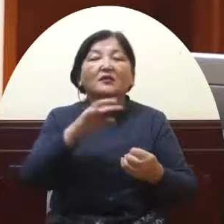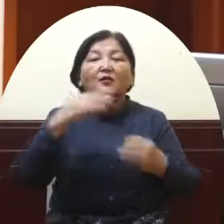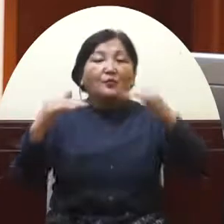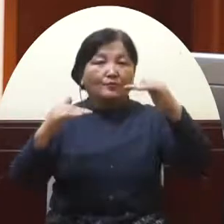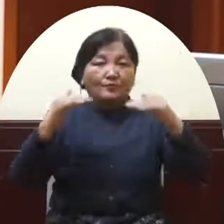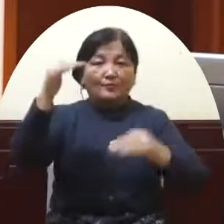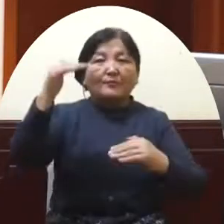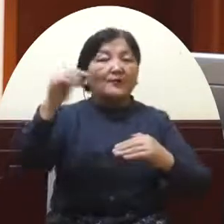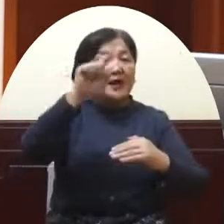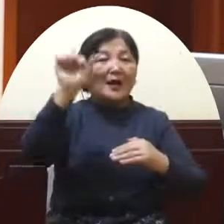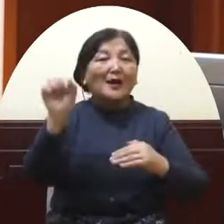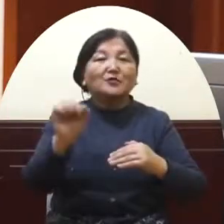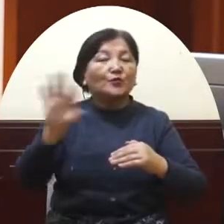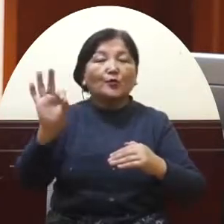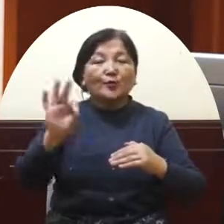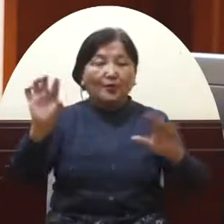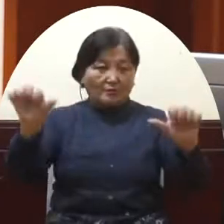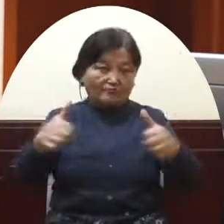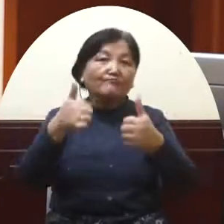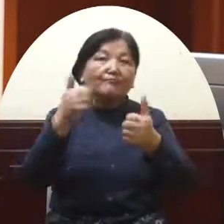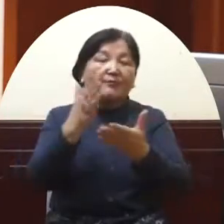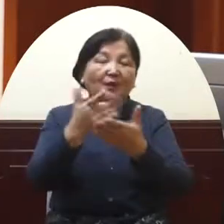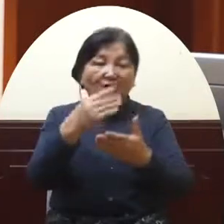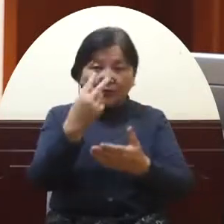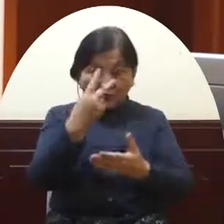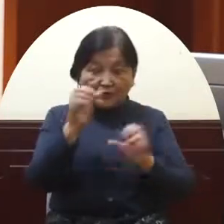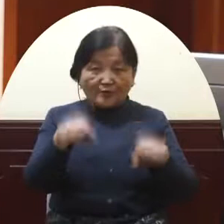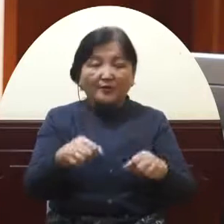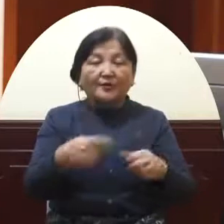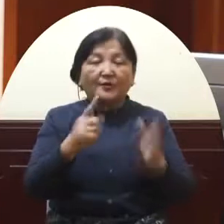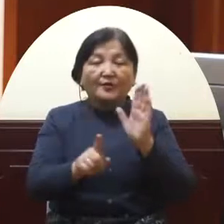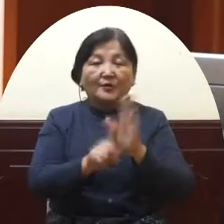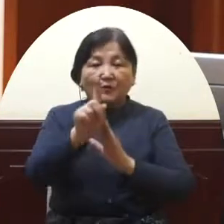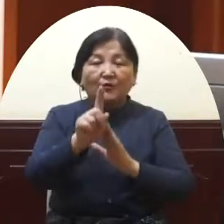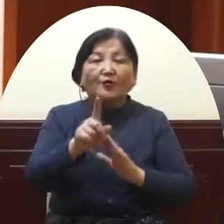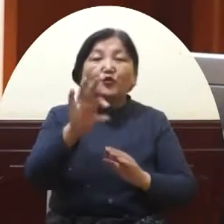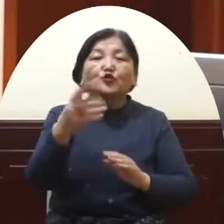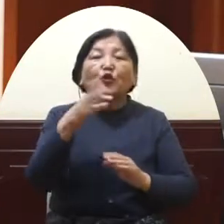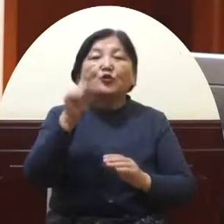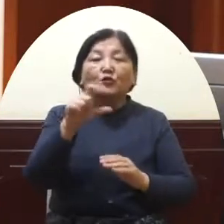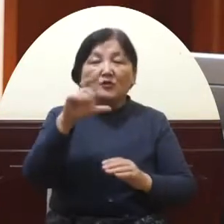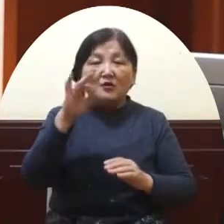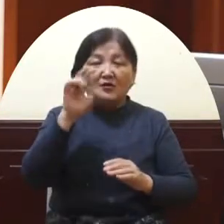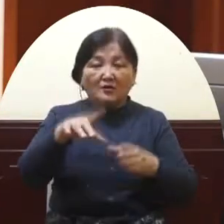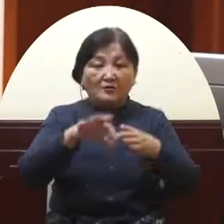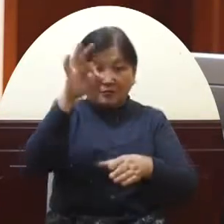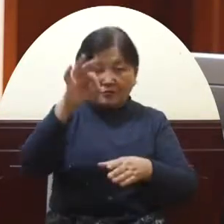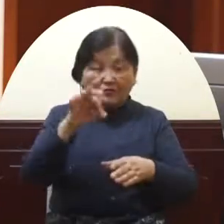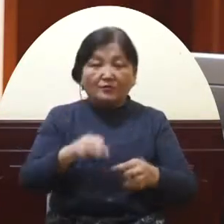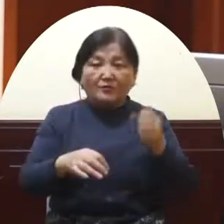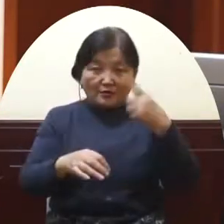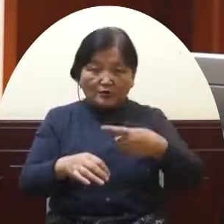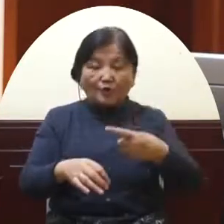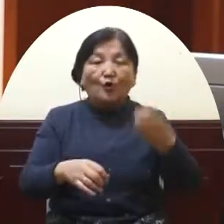Ямар ч асуудалгүй хэрэгжиж ирсэн гэж үздэг. Нэгдүгээрт нь бол энэ сонгох эрхийн тухай асуудал. Хоёр дахь нь бол эвлэлд нь гэдэх хэрхэн тухай